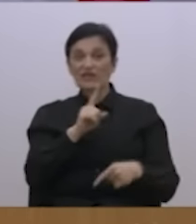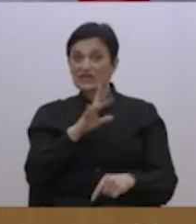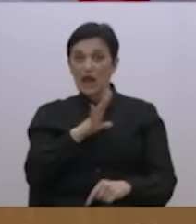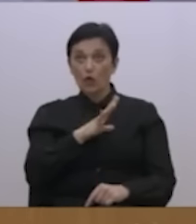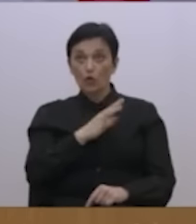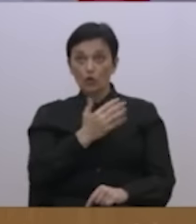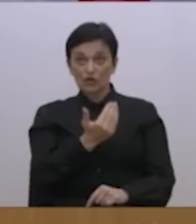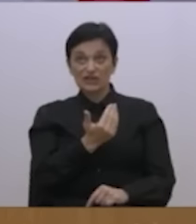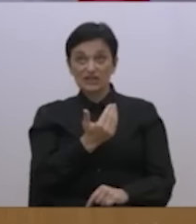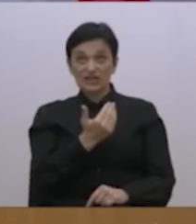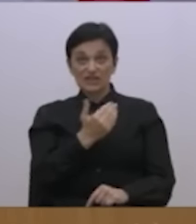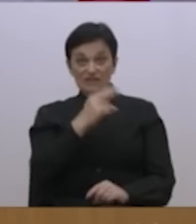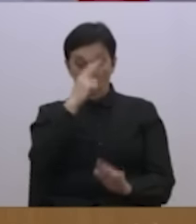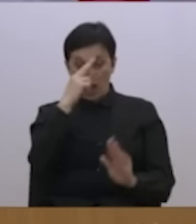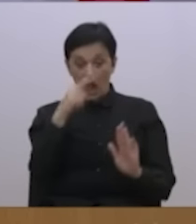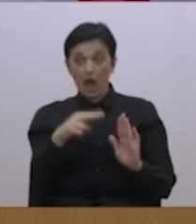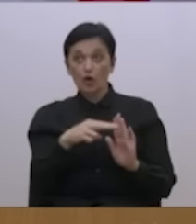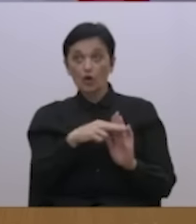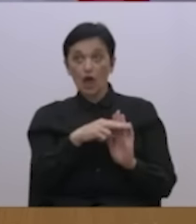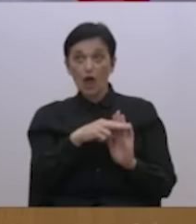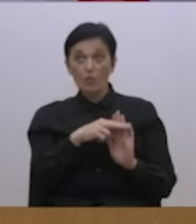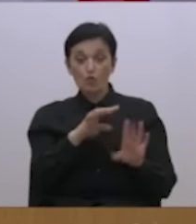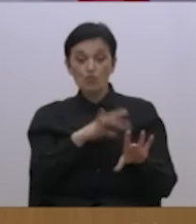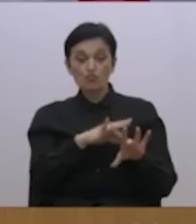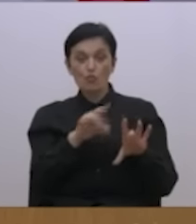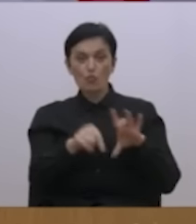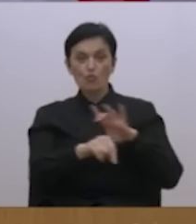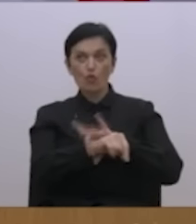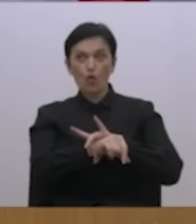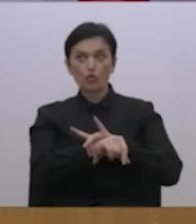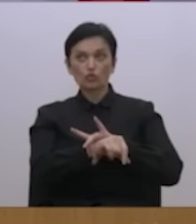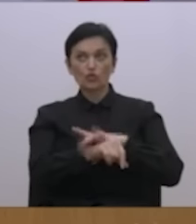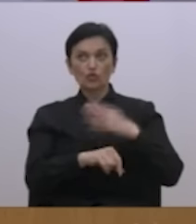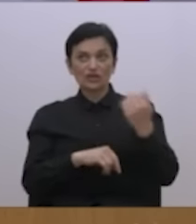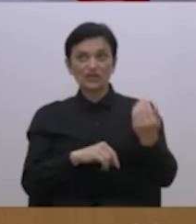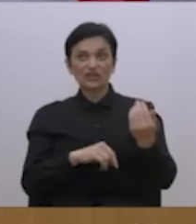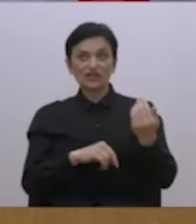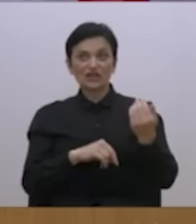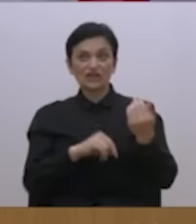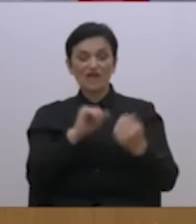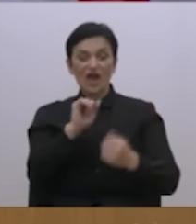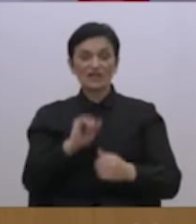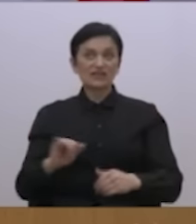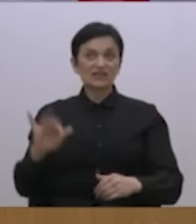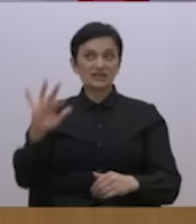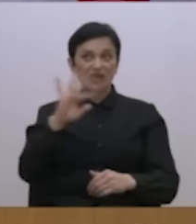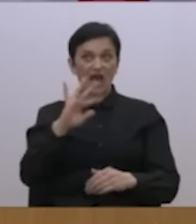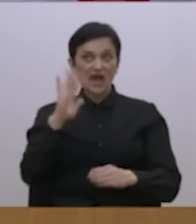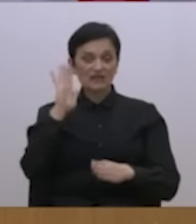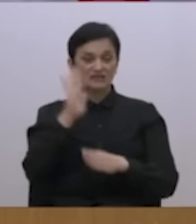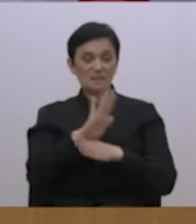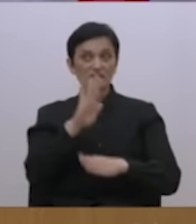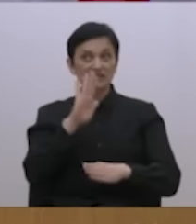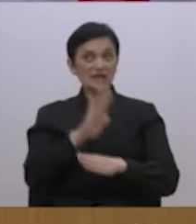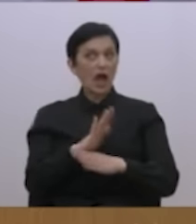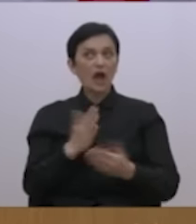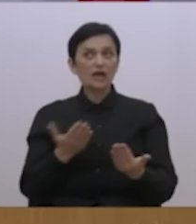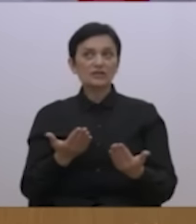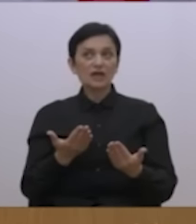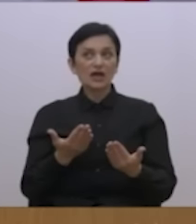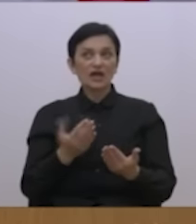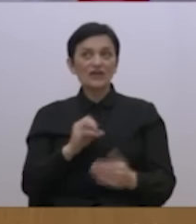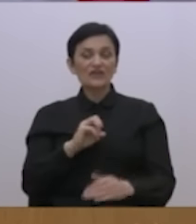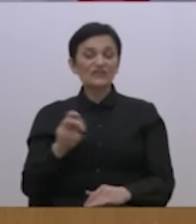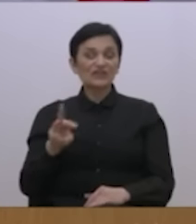თქვენს ემორჩილებოდით მონურად თქვენს დასავლელ ბრძანებლებს? ვიდრე